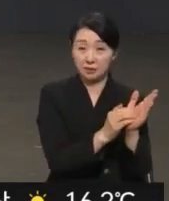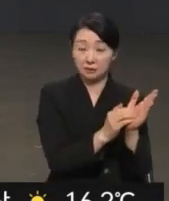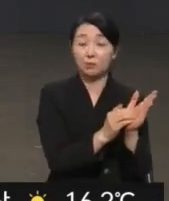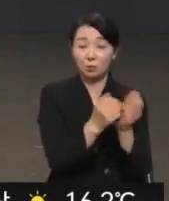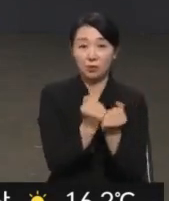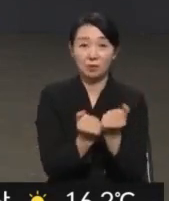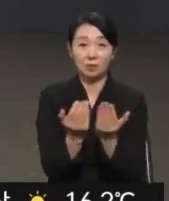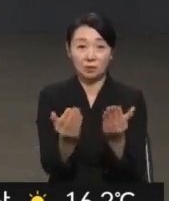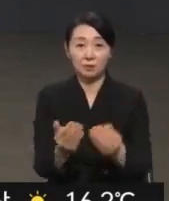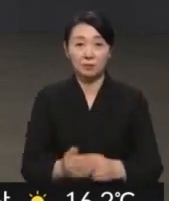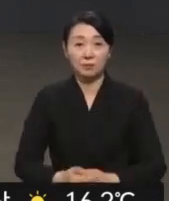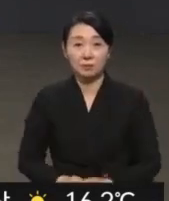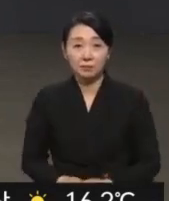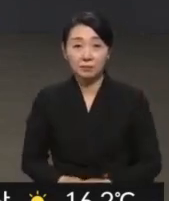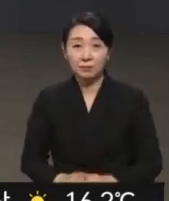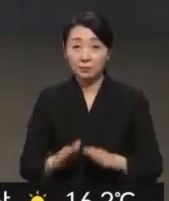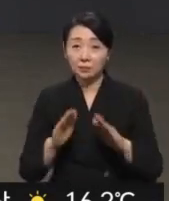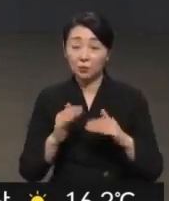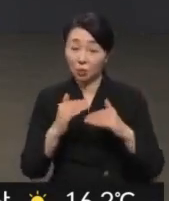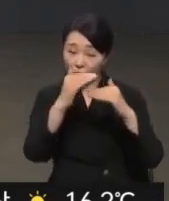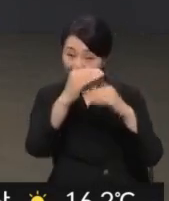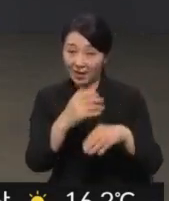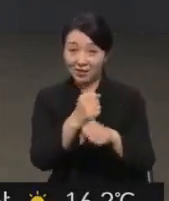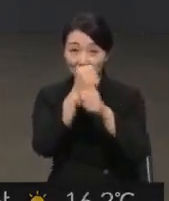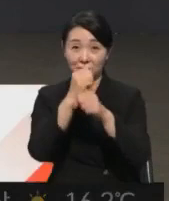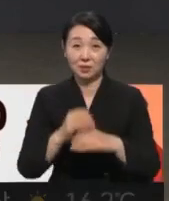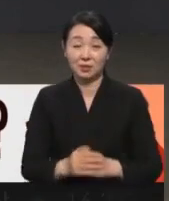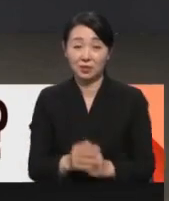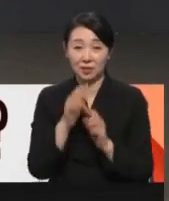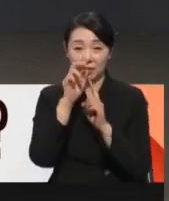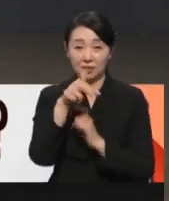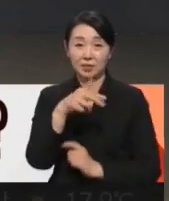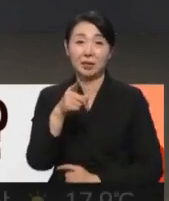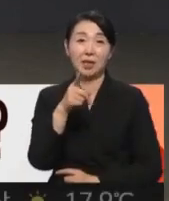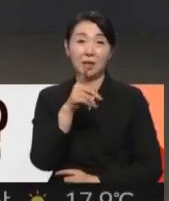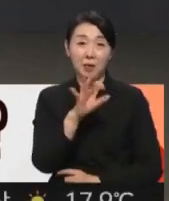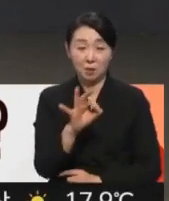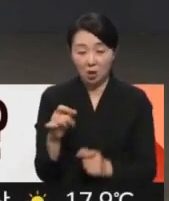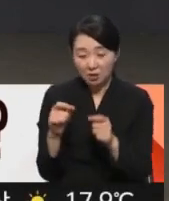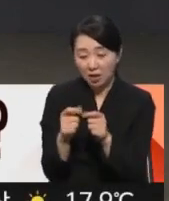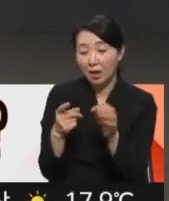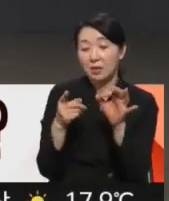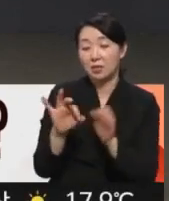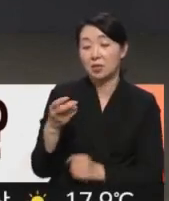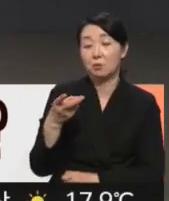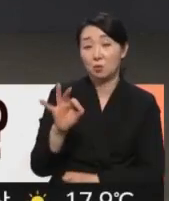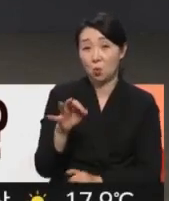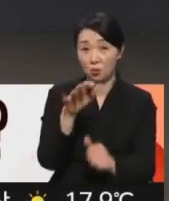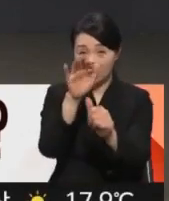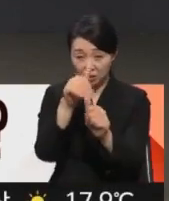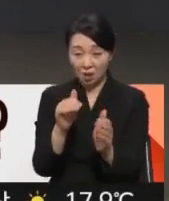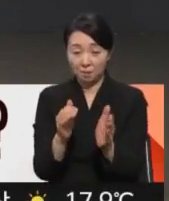자세히 이야기해보겠습니다. 오늘 발제는 이렇게 정리합니다. 이재명 대표의 최측근 김용 체포,